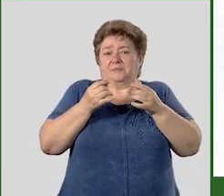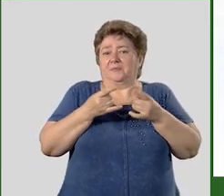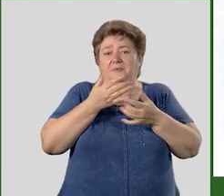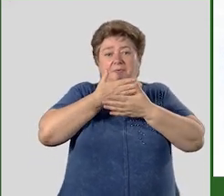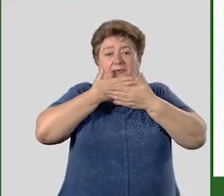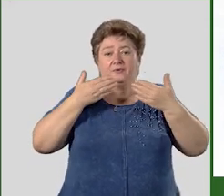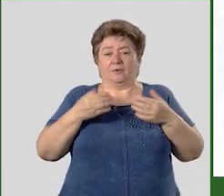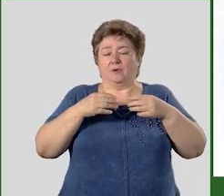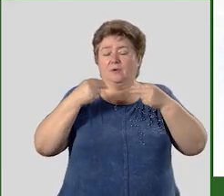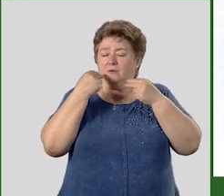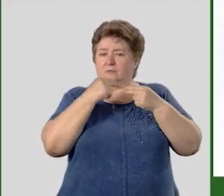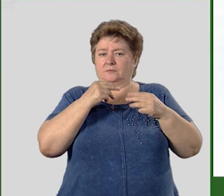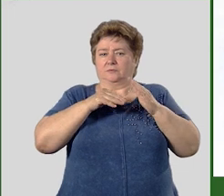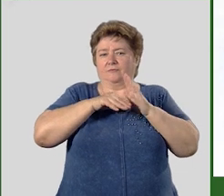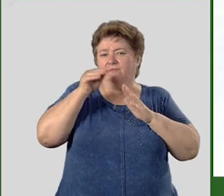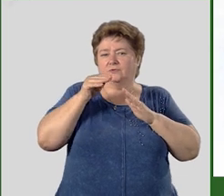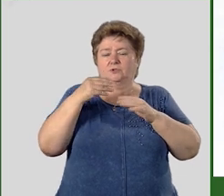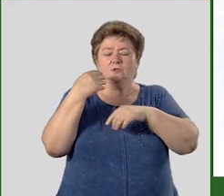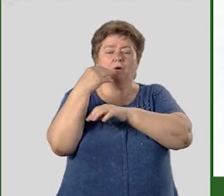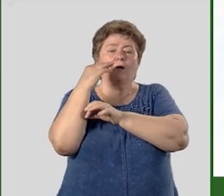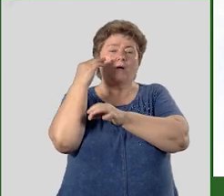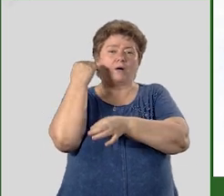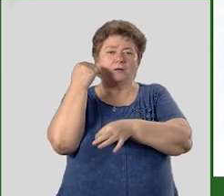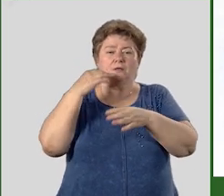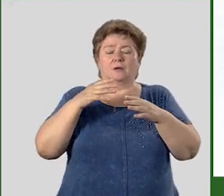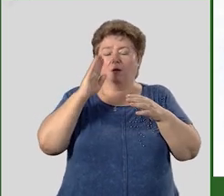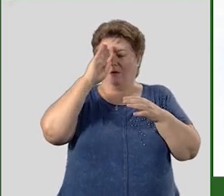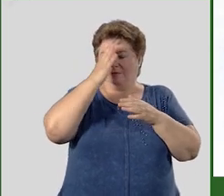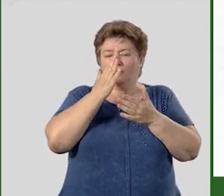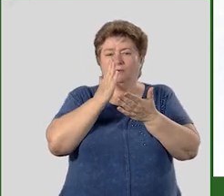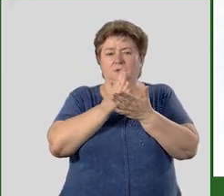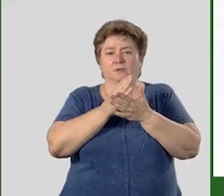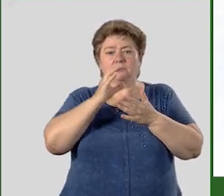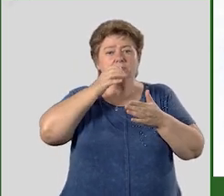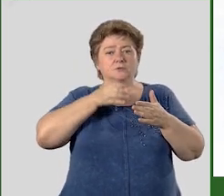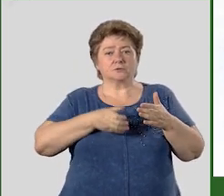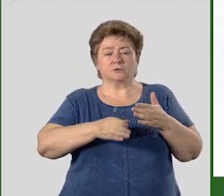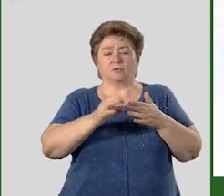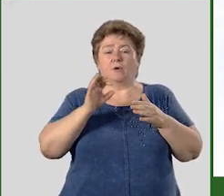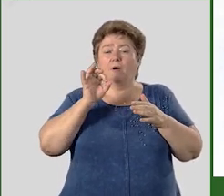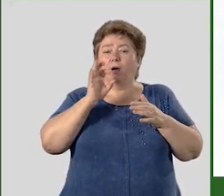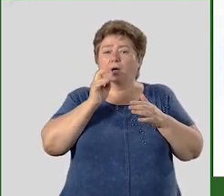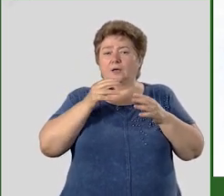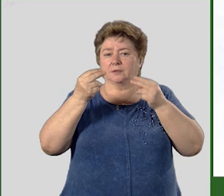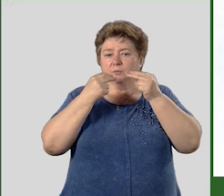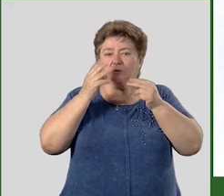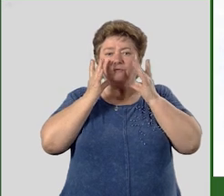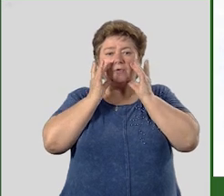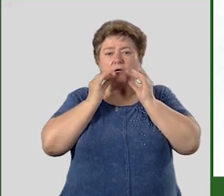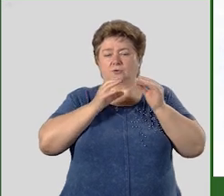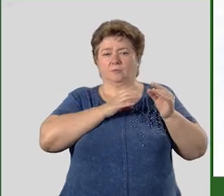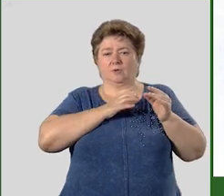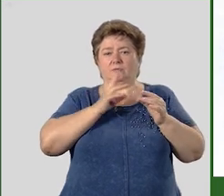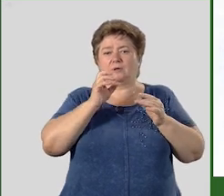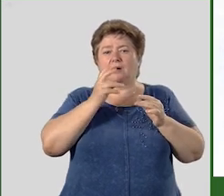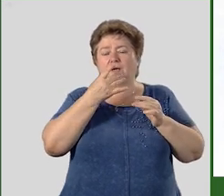из-за прочной коры. Но их врагами являются слоны – Они поедают влажную,